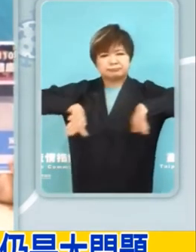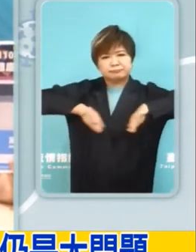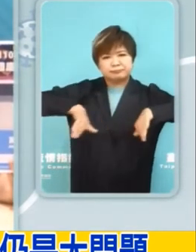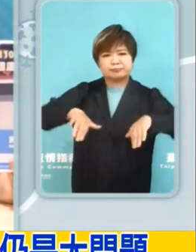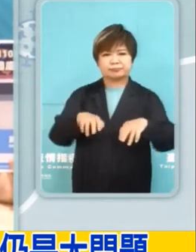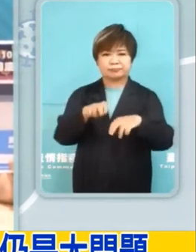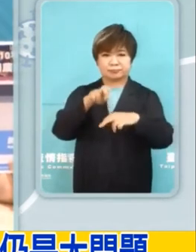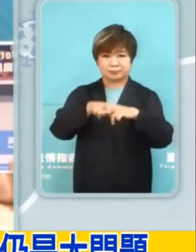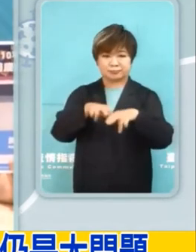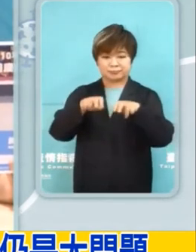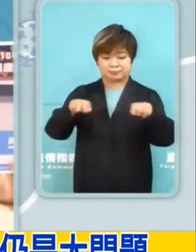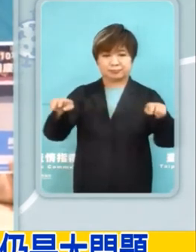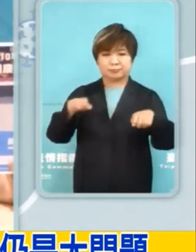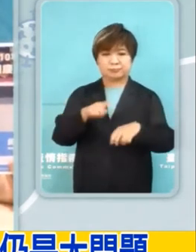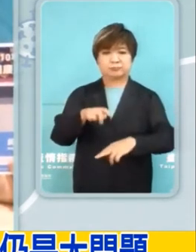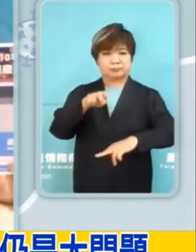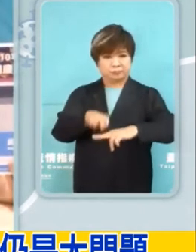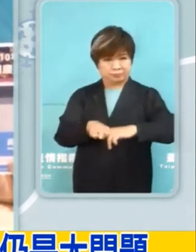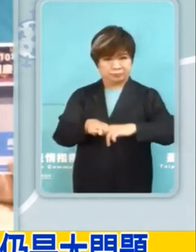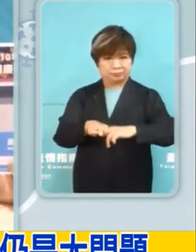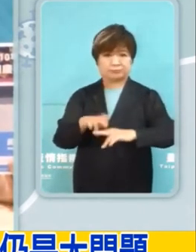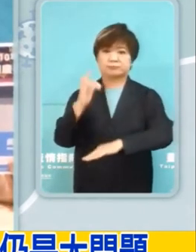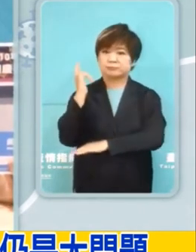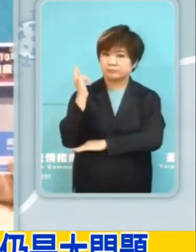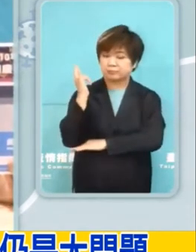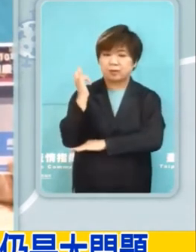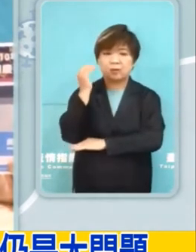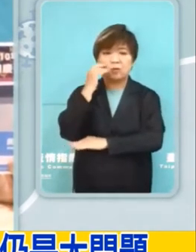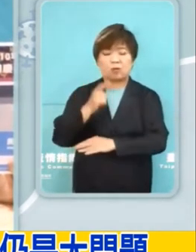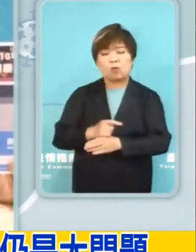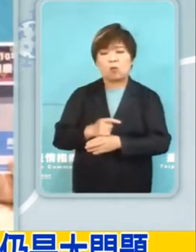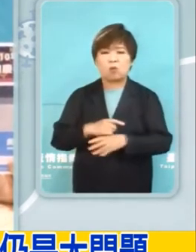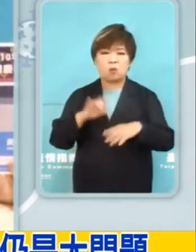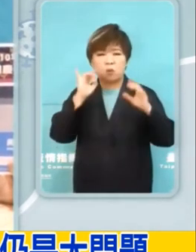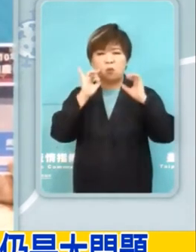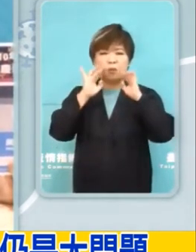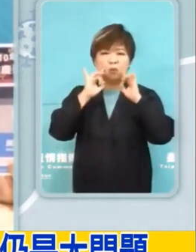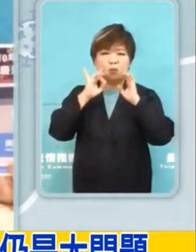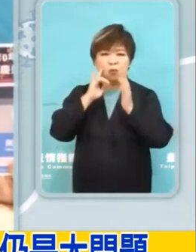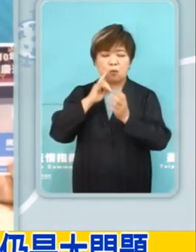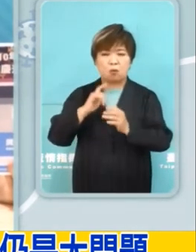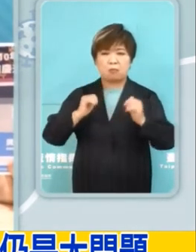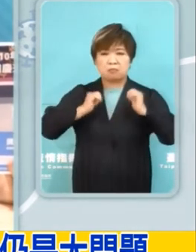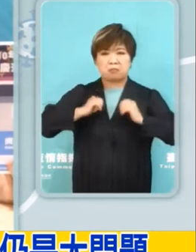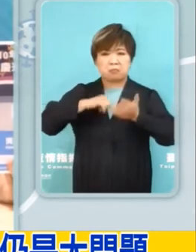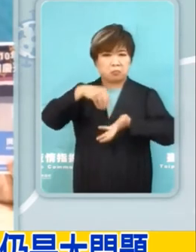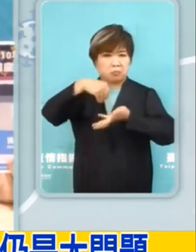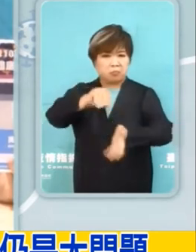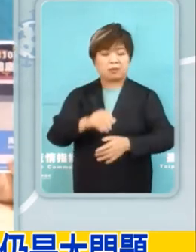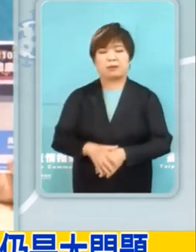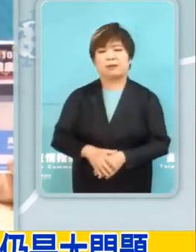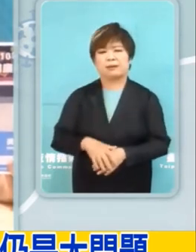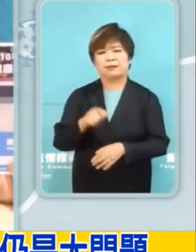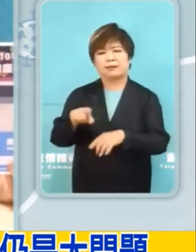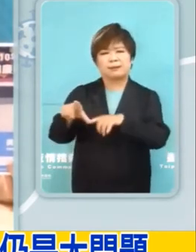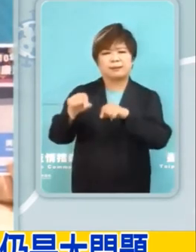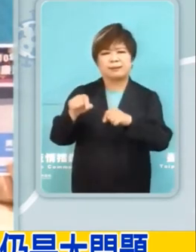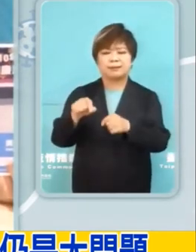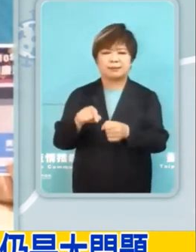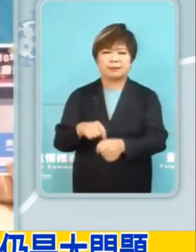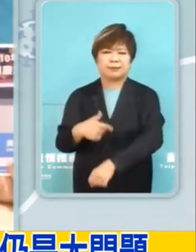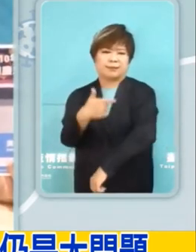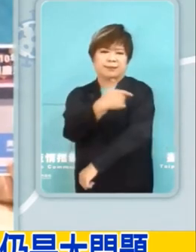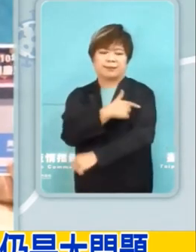座位，你就坐在椅子上。那如果我们发嗡嗡包我们这个人家说叫愚美定式发嗡嗡包